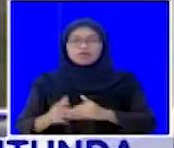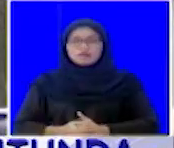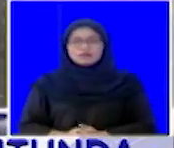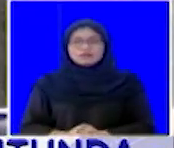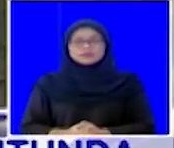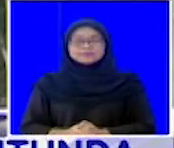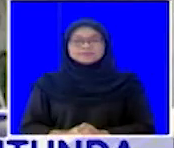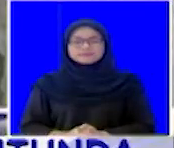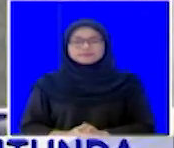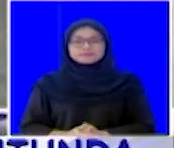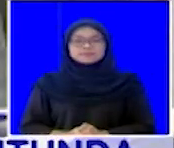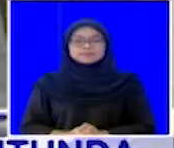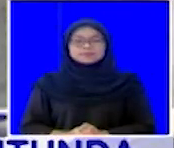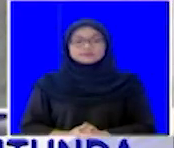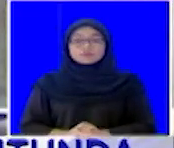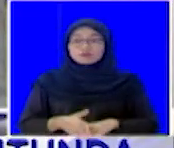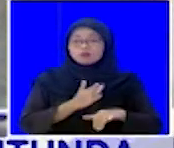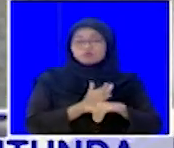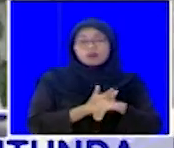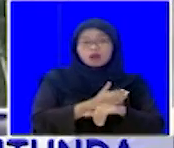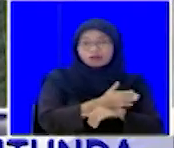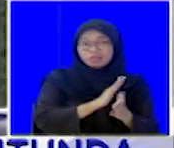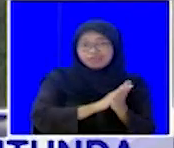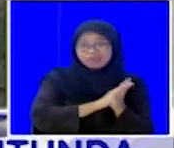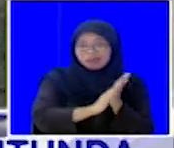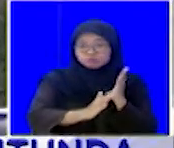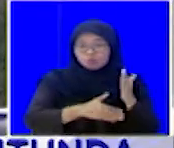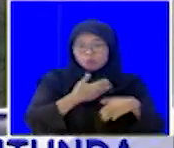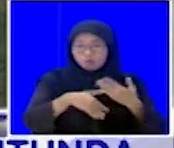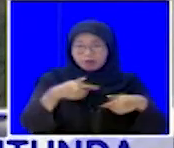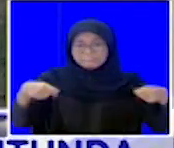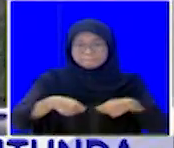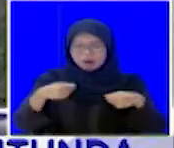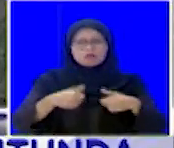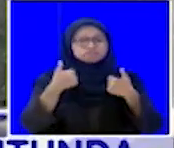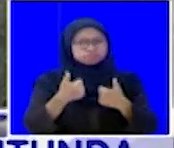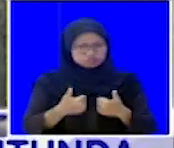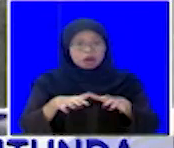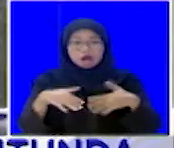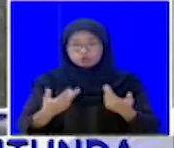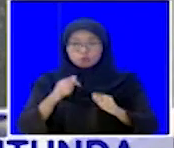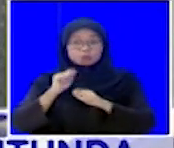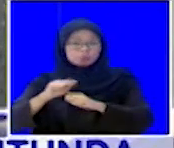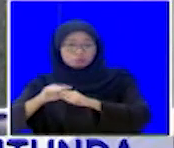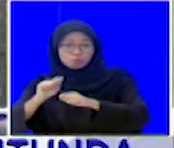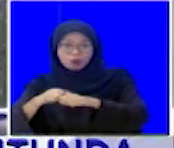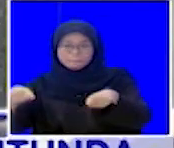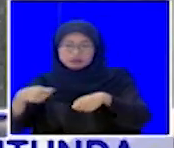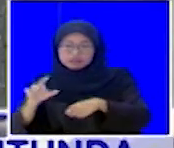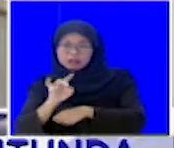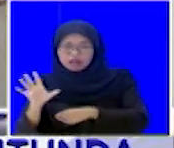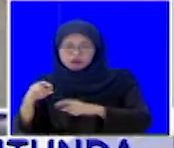Daging kurban bisa diolah, bisa diawetkan dalam bentuk kornet, dalam bentuk rendang, dalam